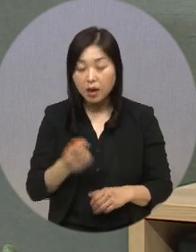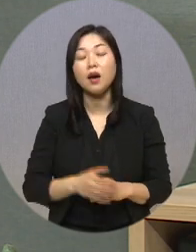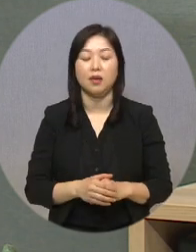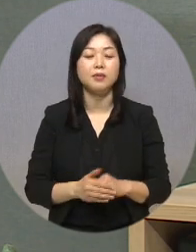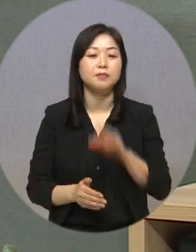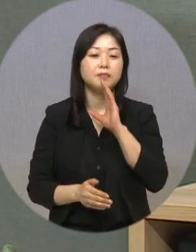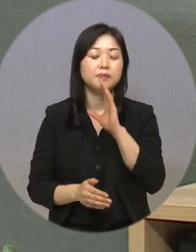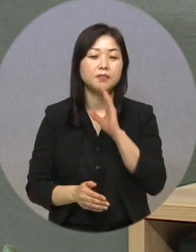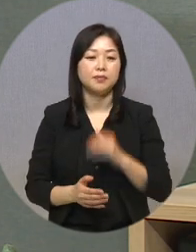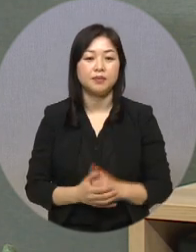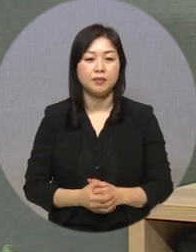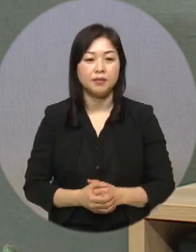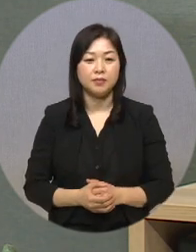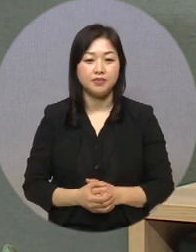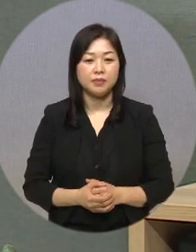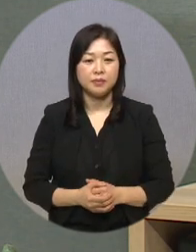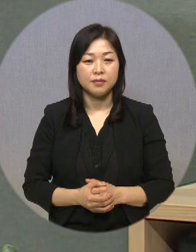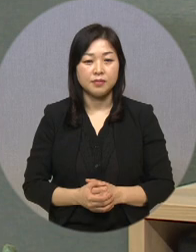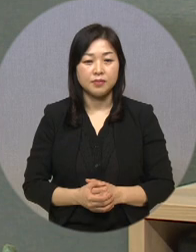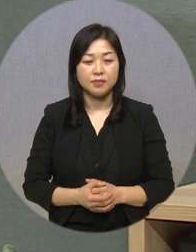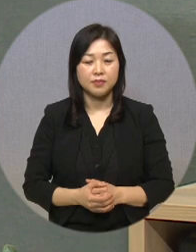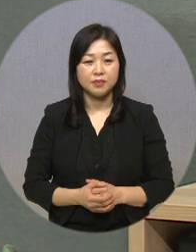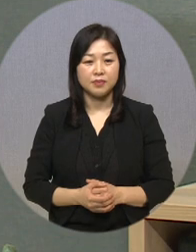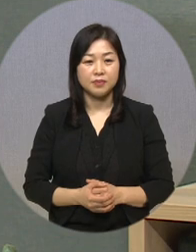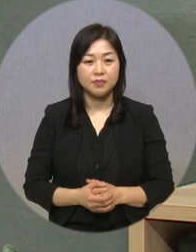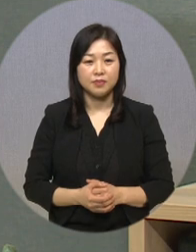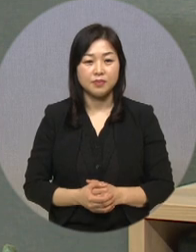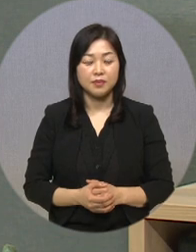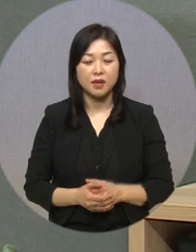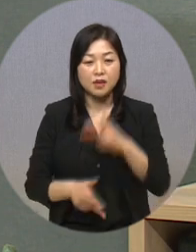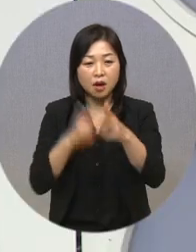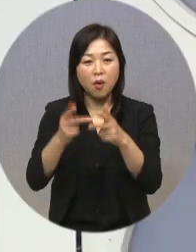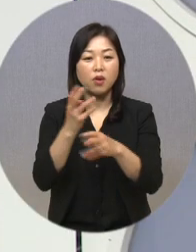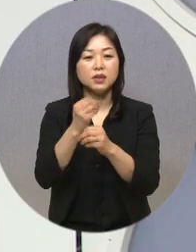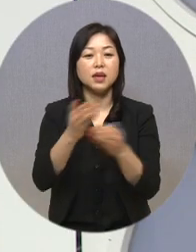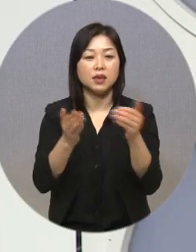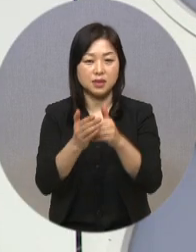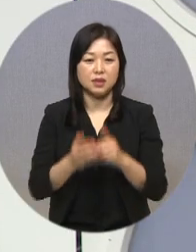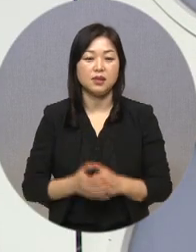네, 그렇습니다. 네. 그거는 언제까지 하셨어요?